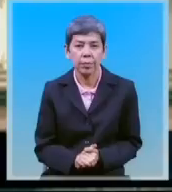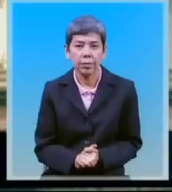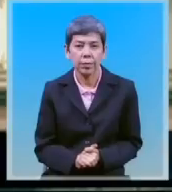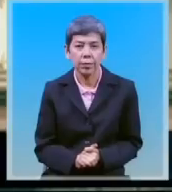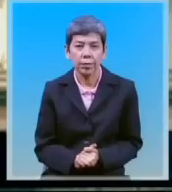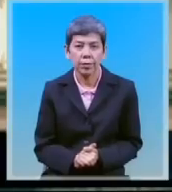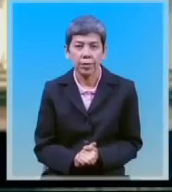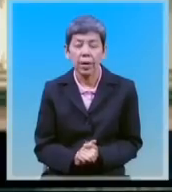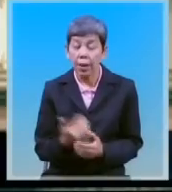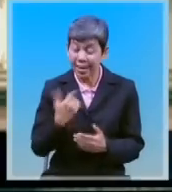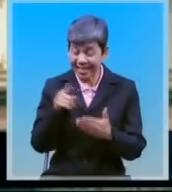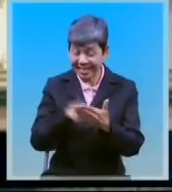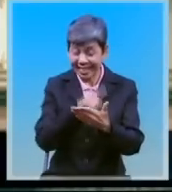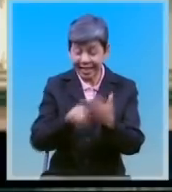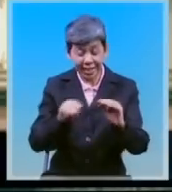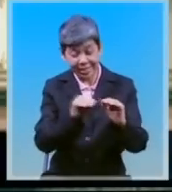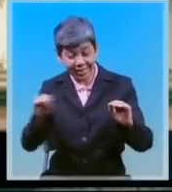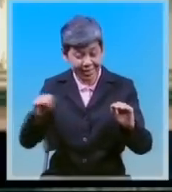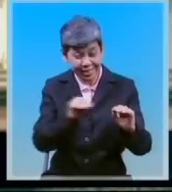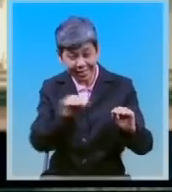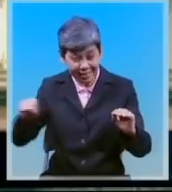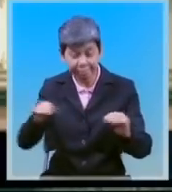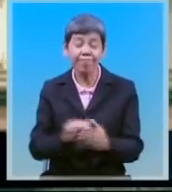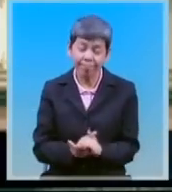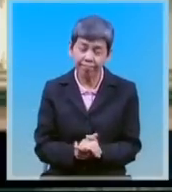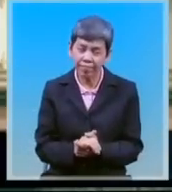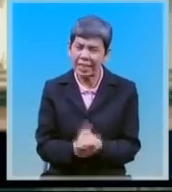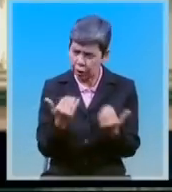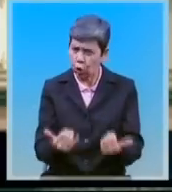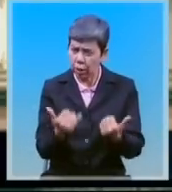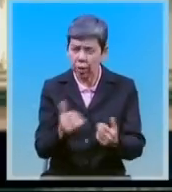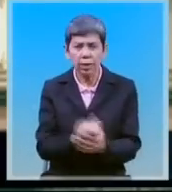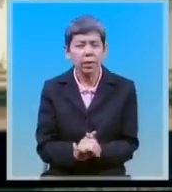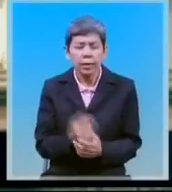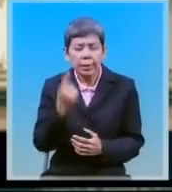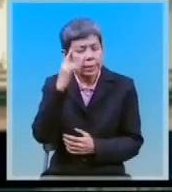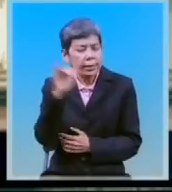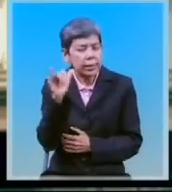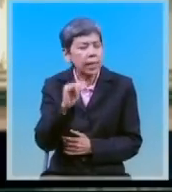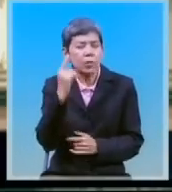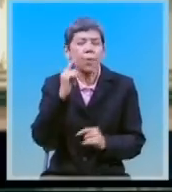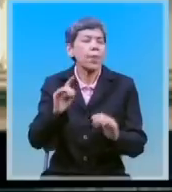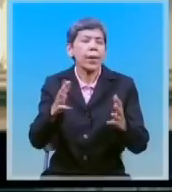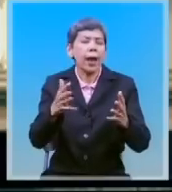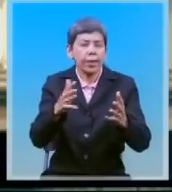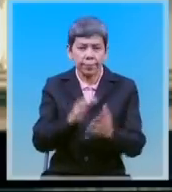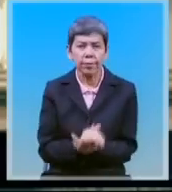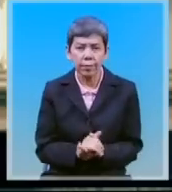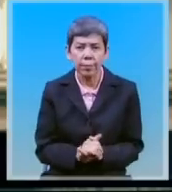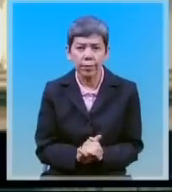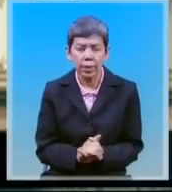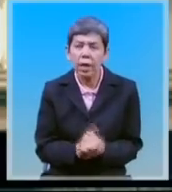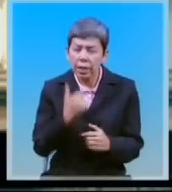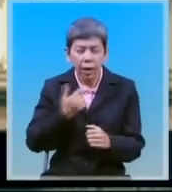ที่จะมีการเรื่องการเลือกตั้งอะไรหรือไม่ในชั้นนี้นี่ก็ไม่คิดว่าจะมีอะไรนะครับเป็